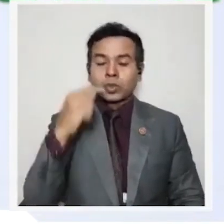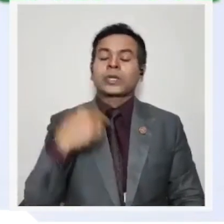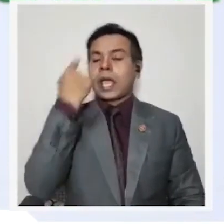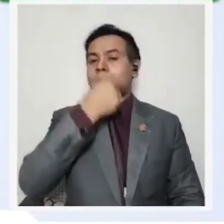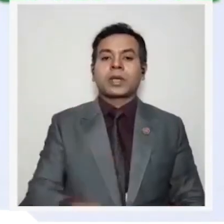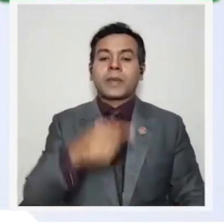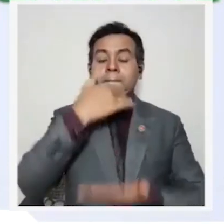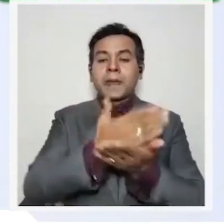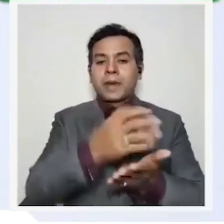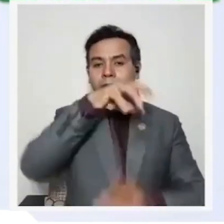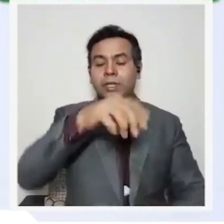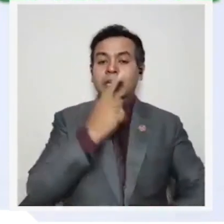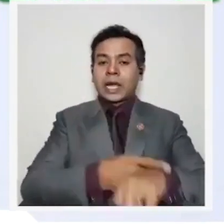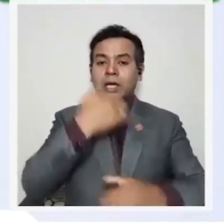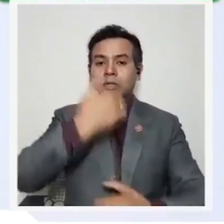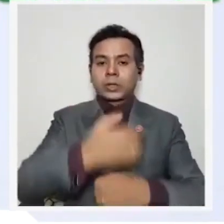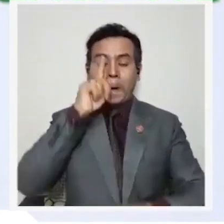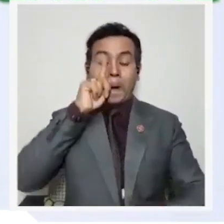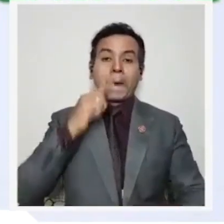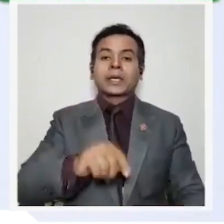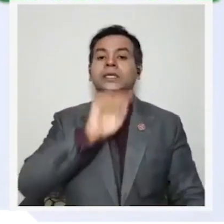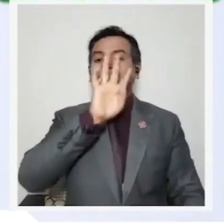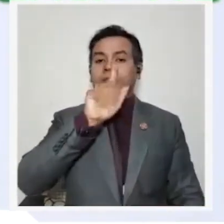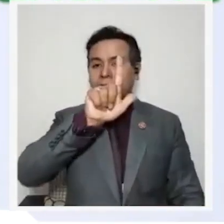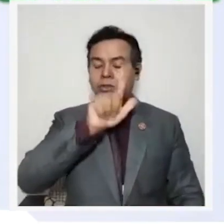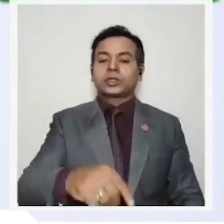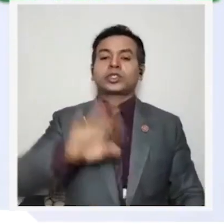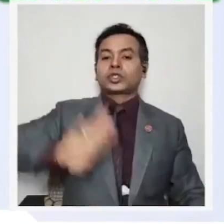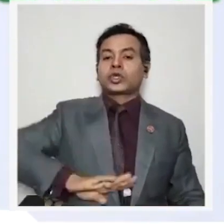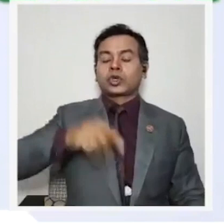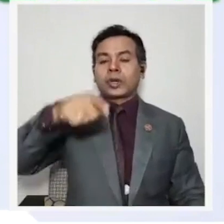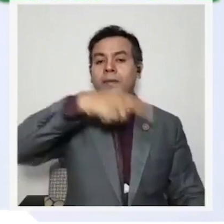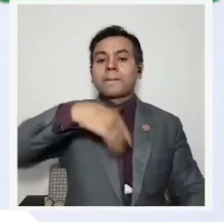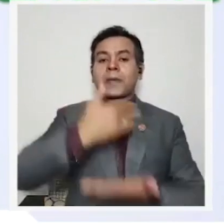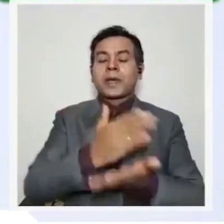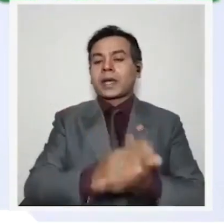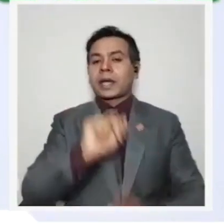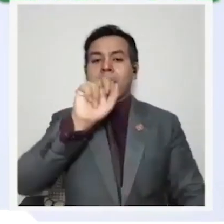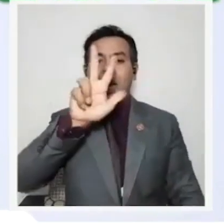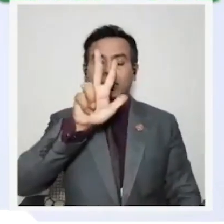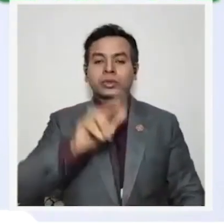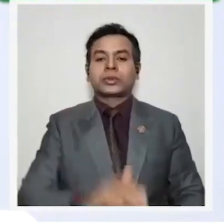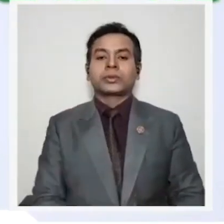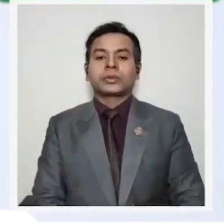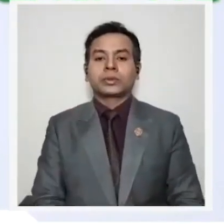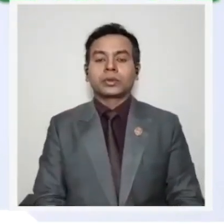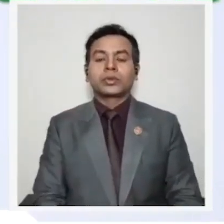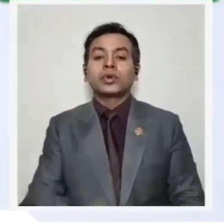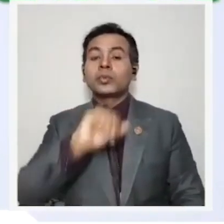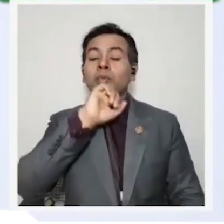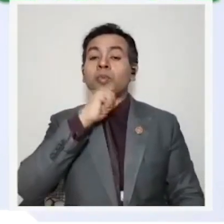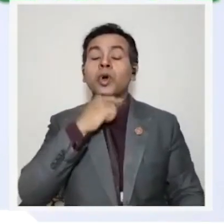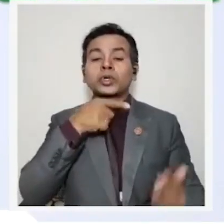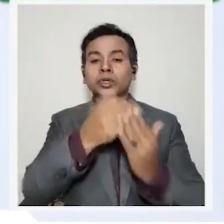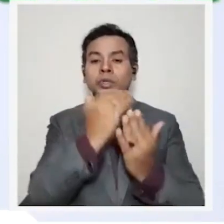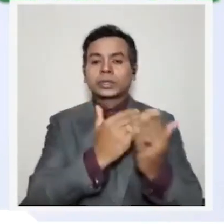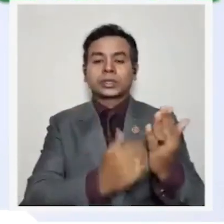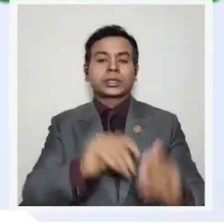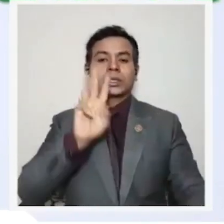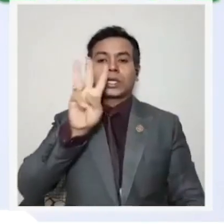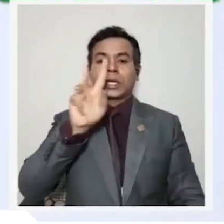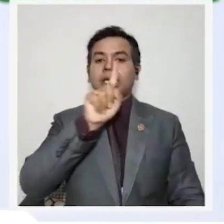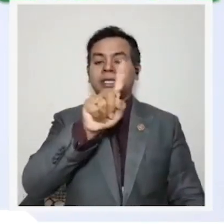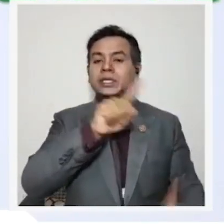মৃত্যুর বিশ্লেষণে পুরুষ 11 জন এবং নারী 4 জন। বিভাগ বিশ্লেষণে ঢাকায় 7 জন, চট্টগ্রাম